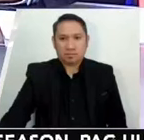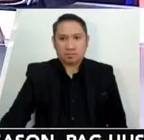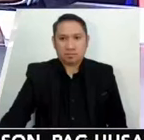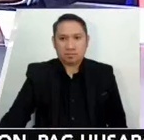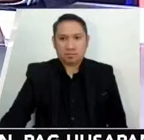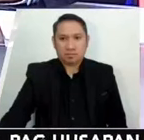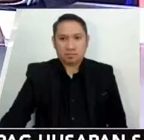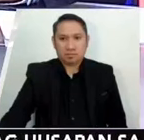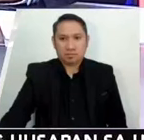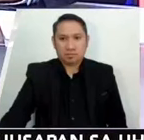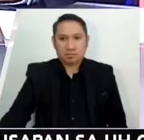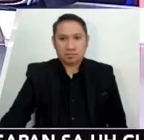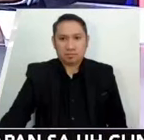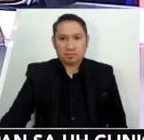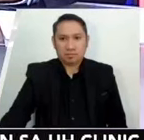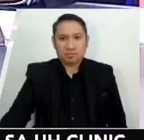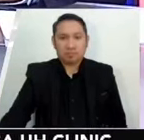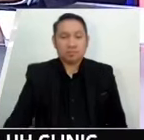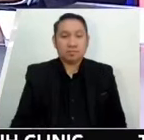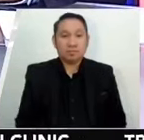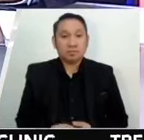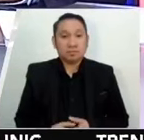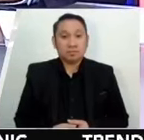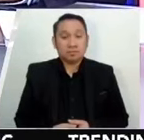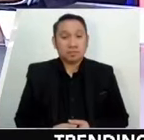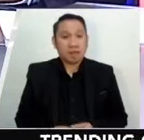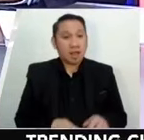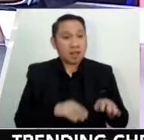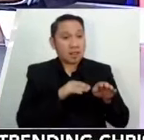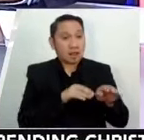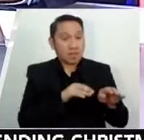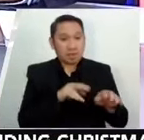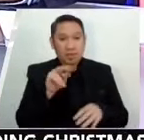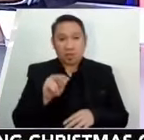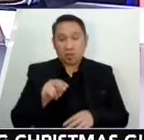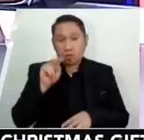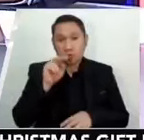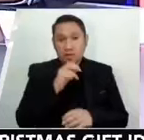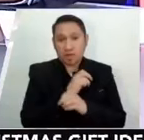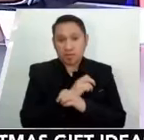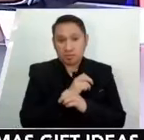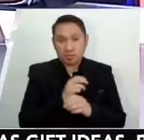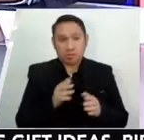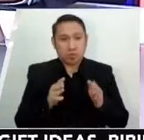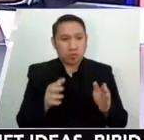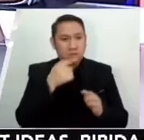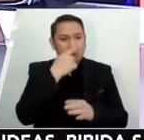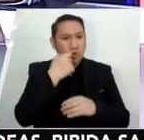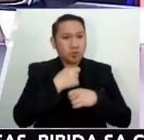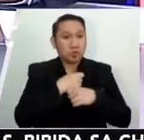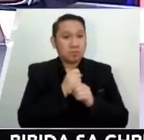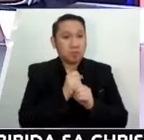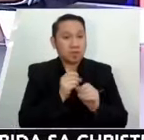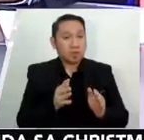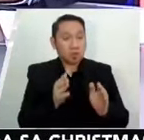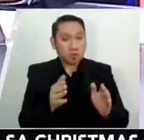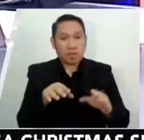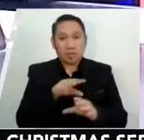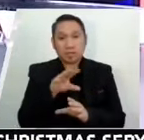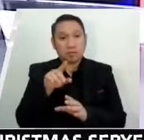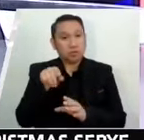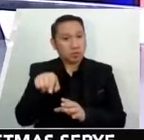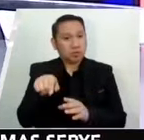Igan, bumigat ang trapiko sa North Luzon Expressway kanina madaling araw dahil sa ginagawang kalsada sa bahagi ng Valenzuela. Update po tayo